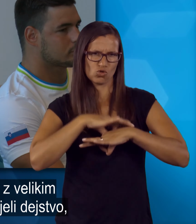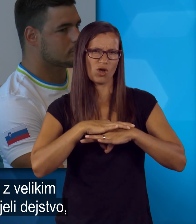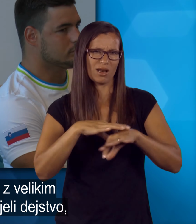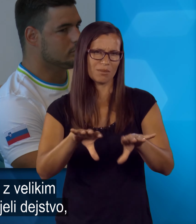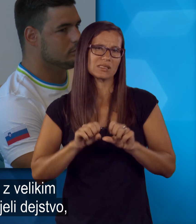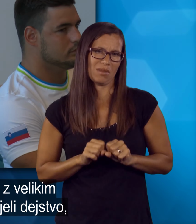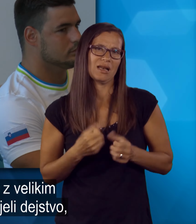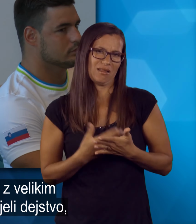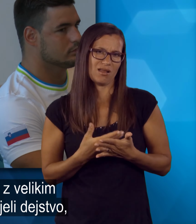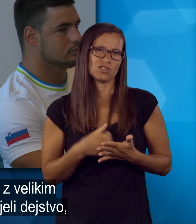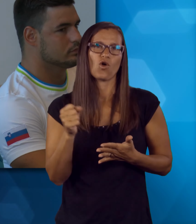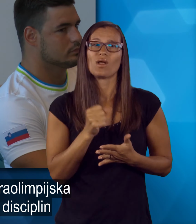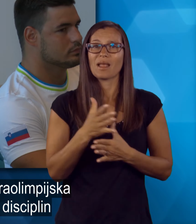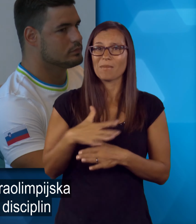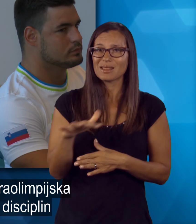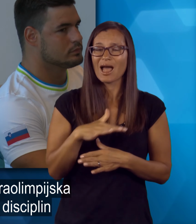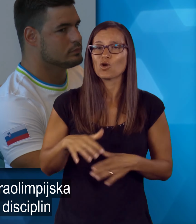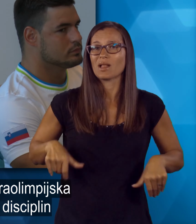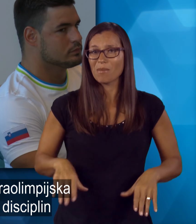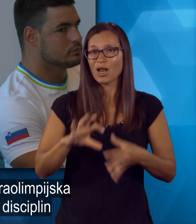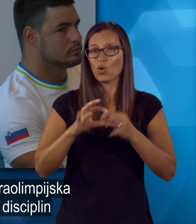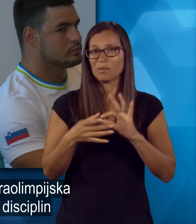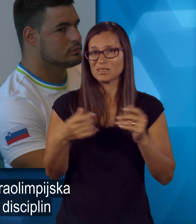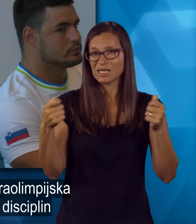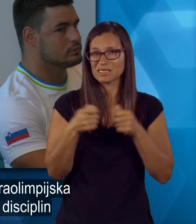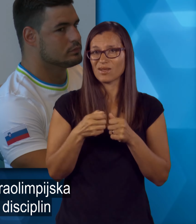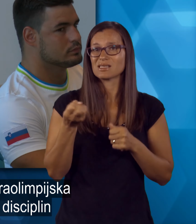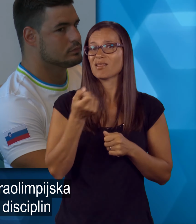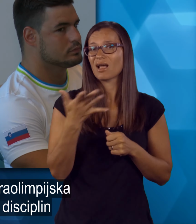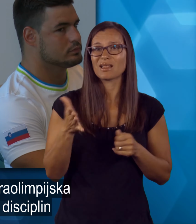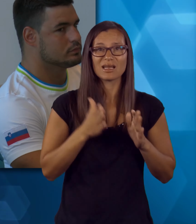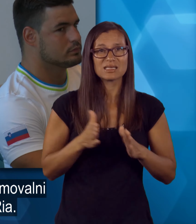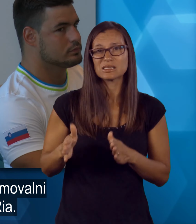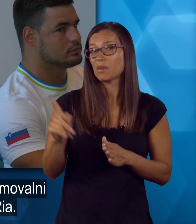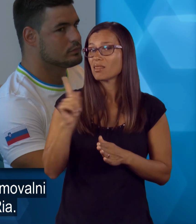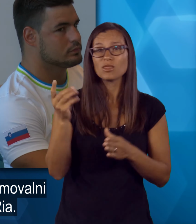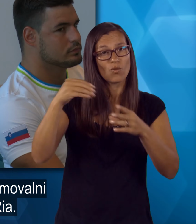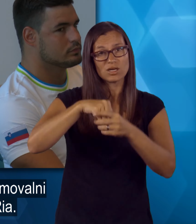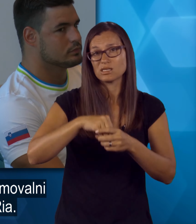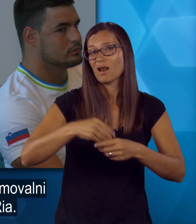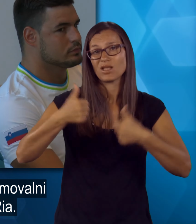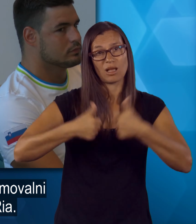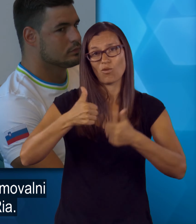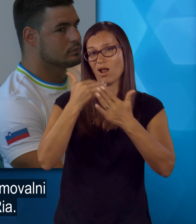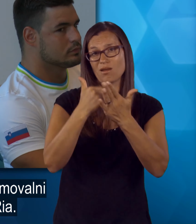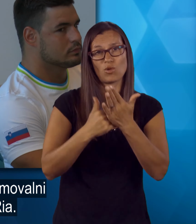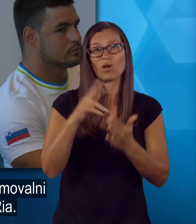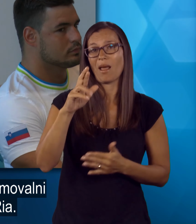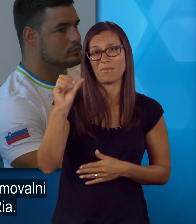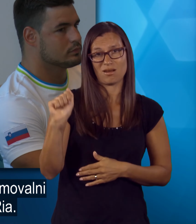dejstvo, da mednarodna paraolimpijska zveza nekaterih disciplin ni uvrstila v tekmovalni program RIA.